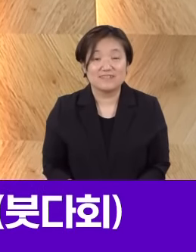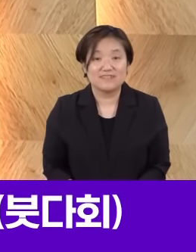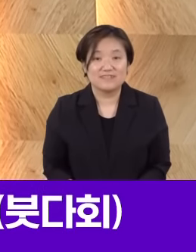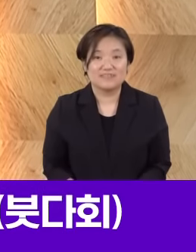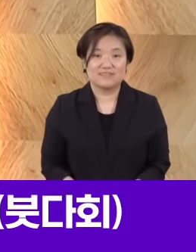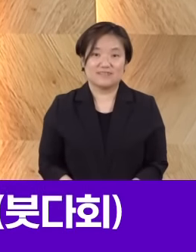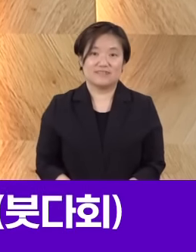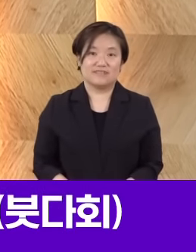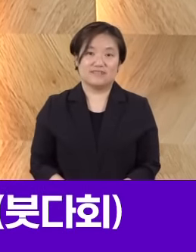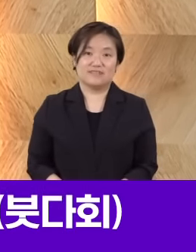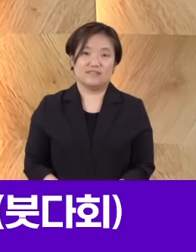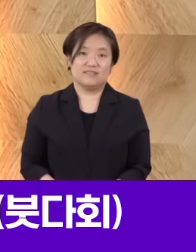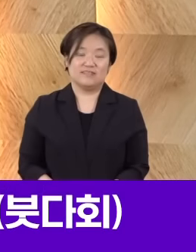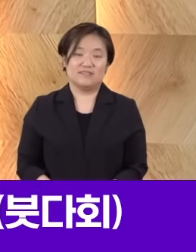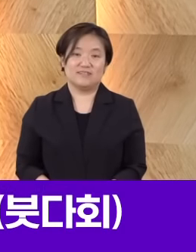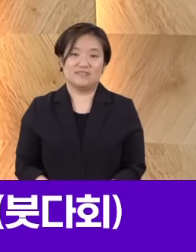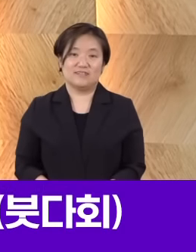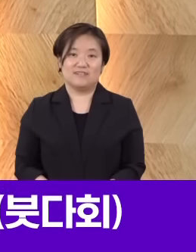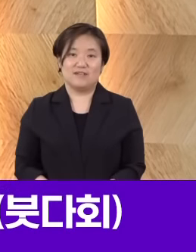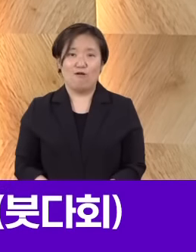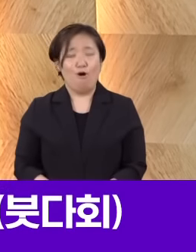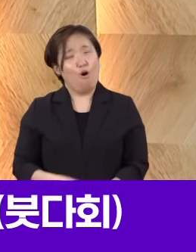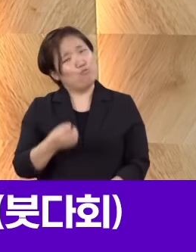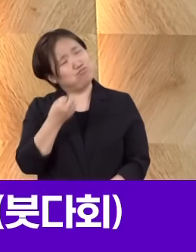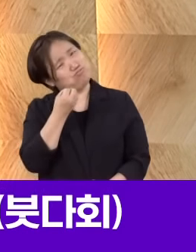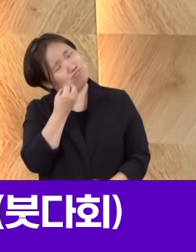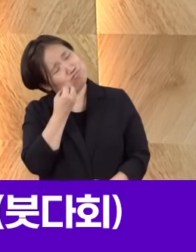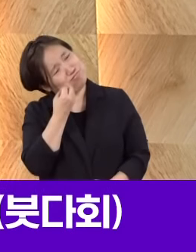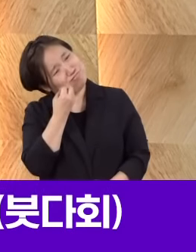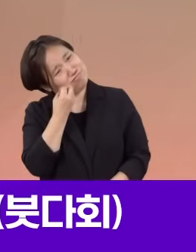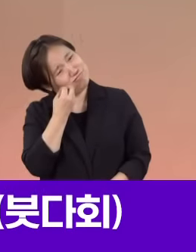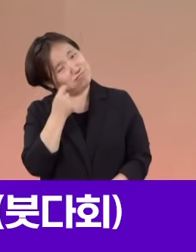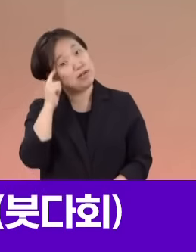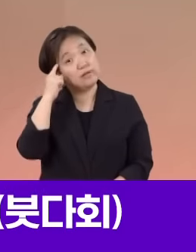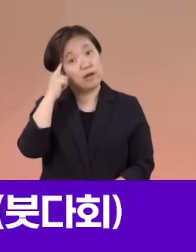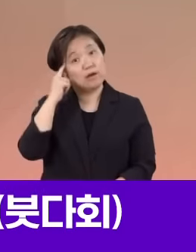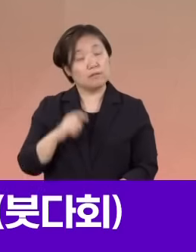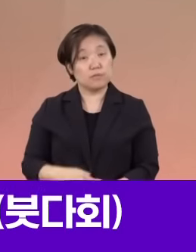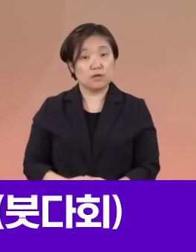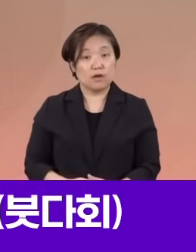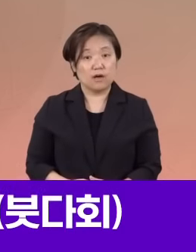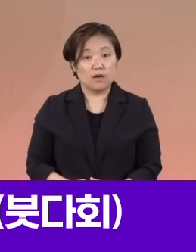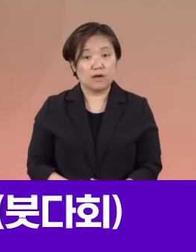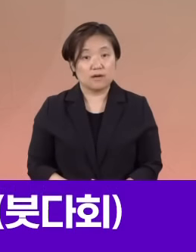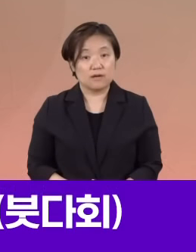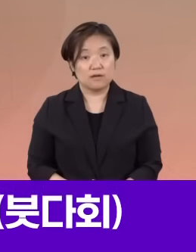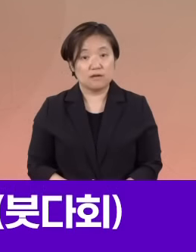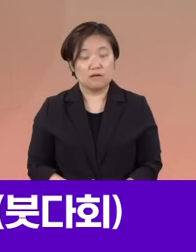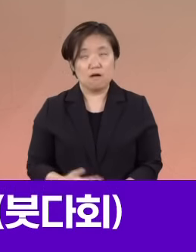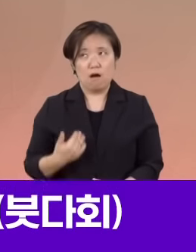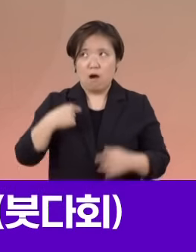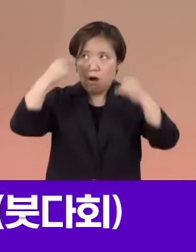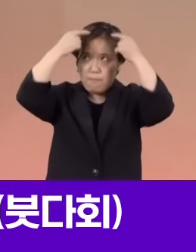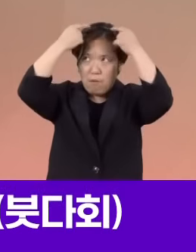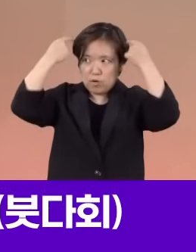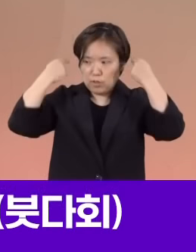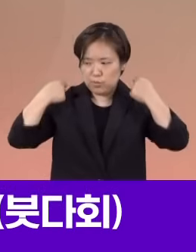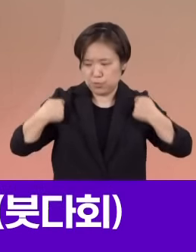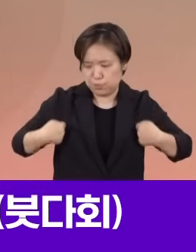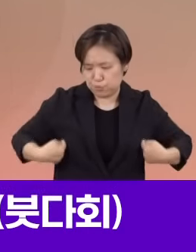오 아무리 생각해도 이상해서 곰곰히 생각해 보니 긴 생 머리카락이